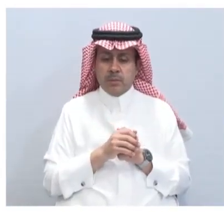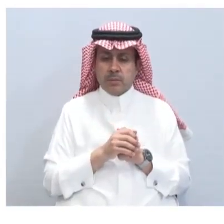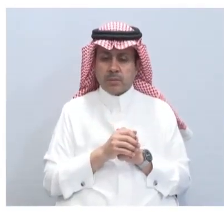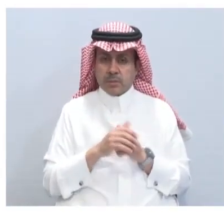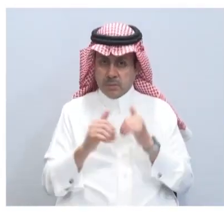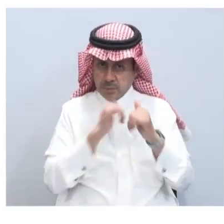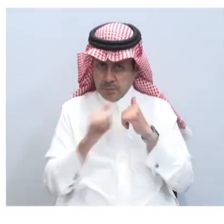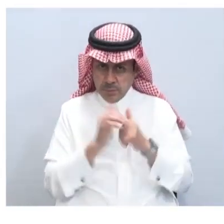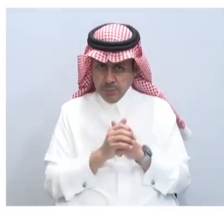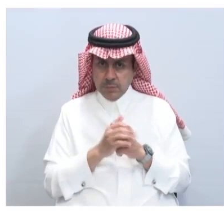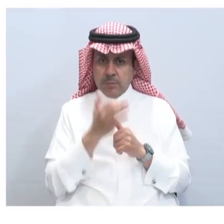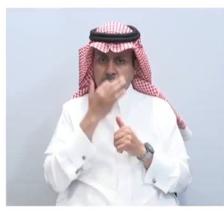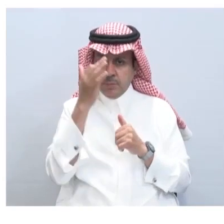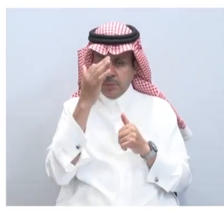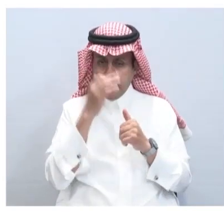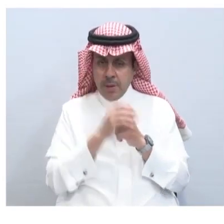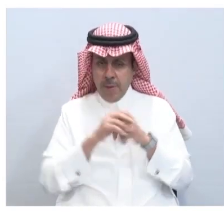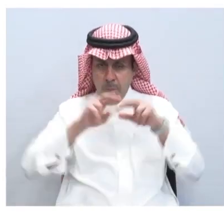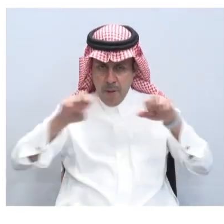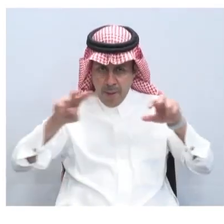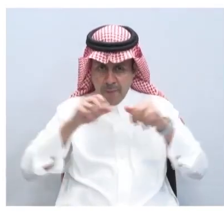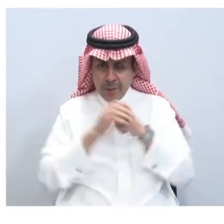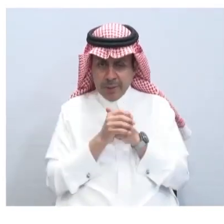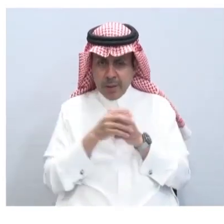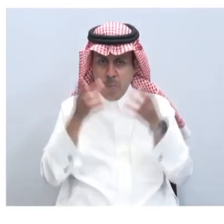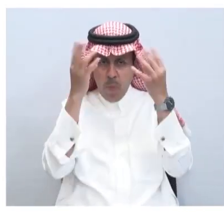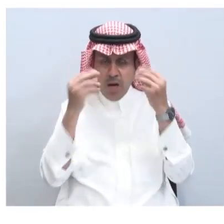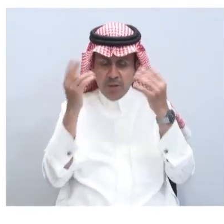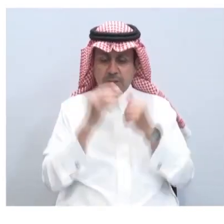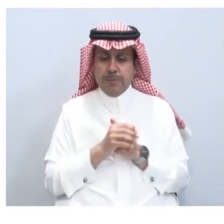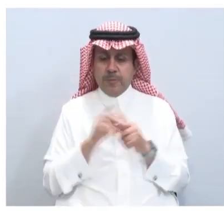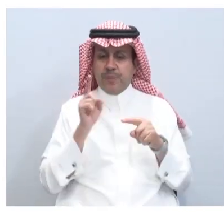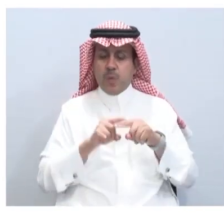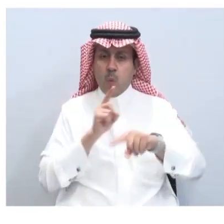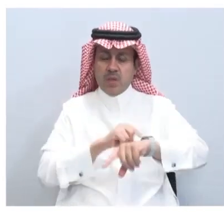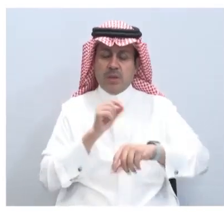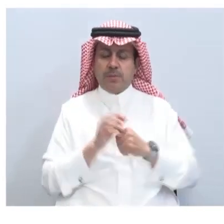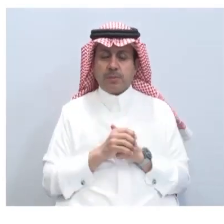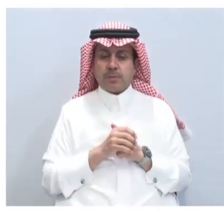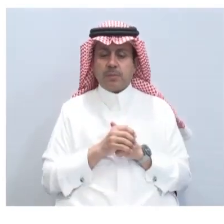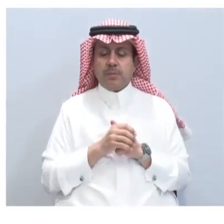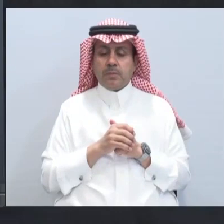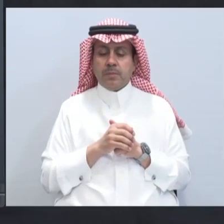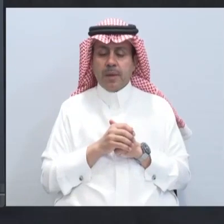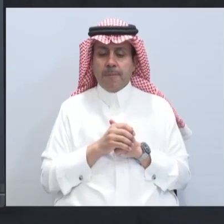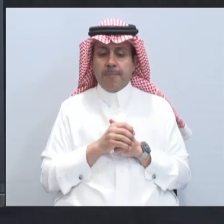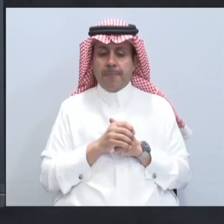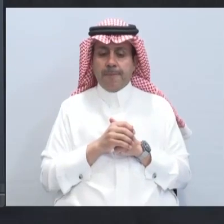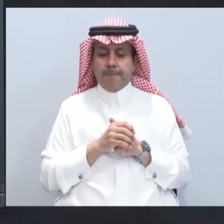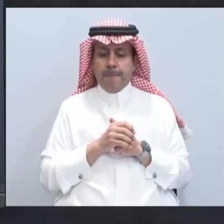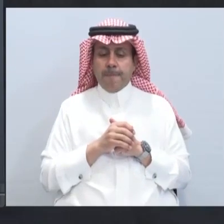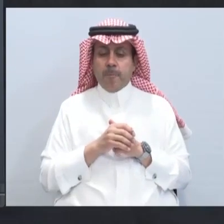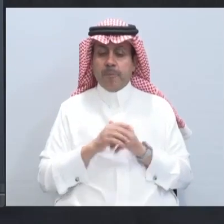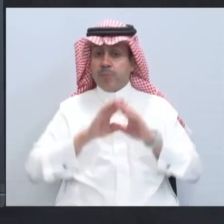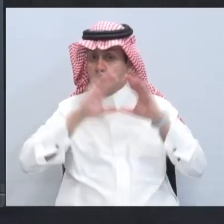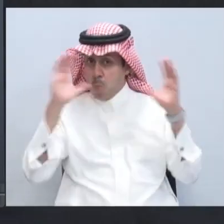هذا الاسلوب من اسهل اساليب البحث عن المعلومات واسرعها يعني بل ان مثلا